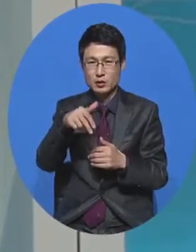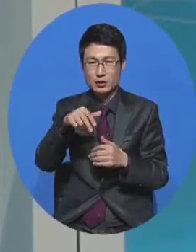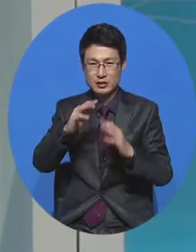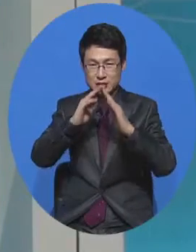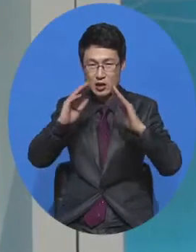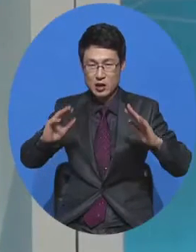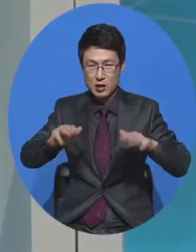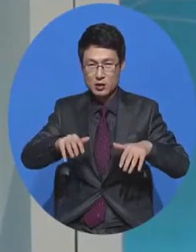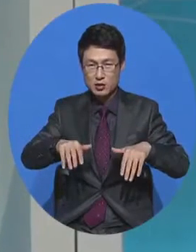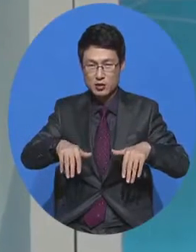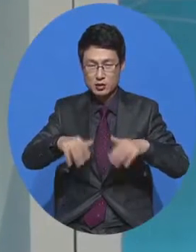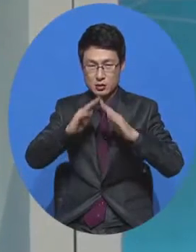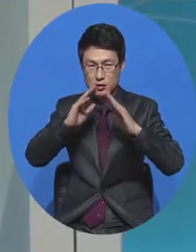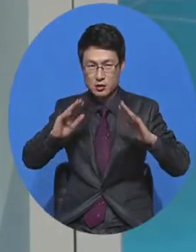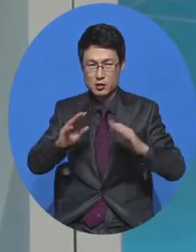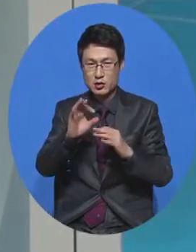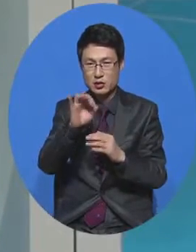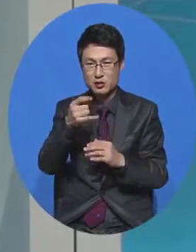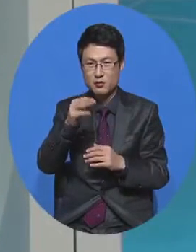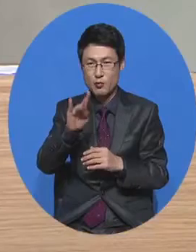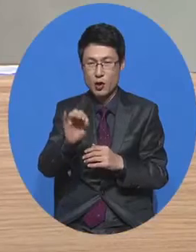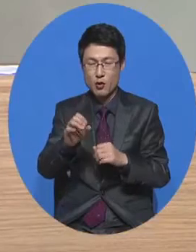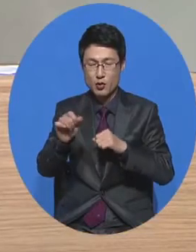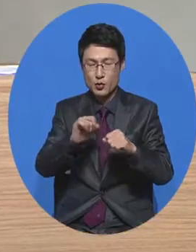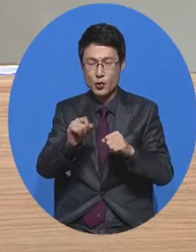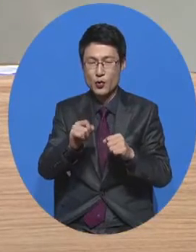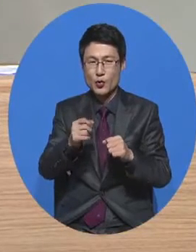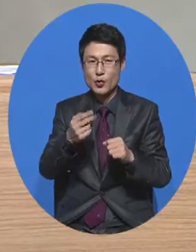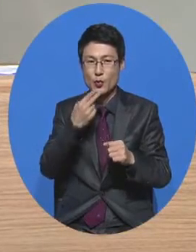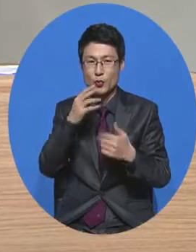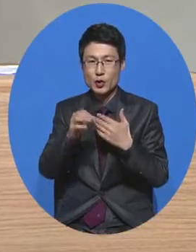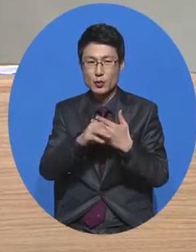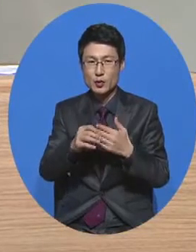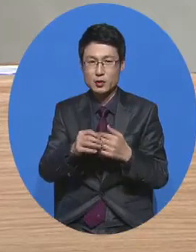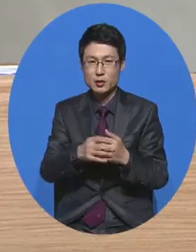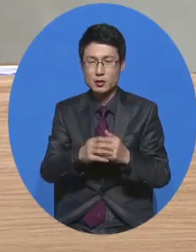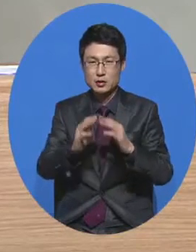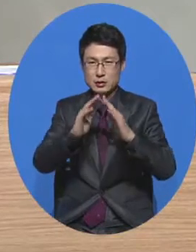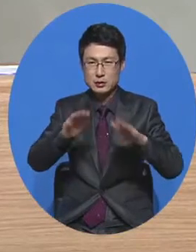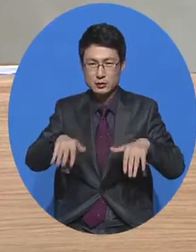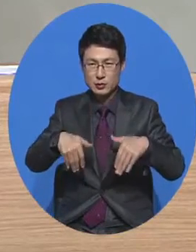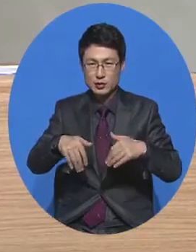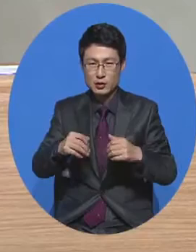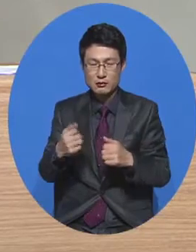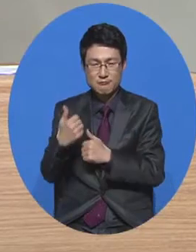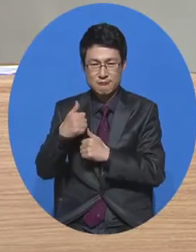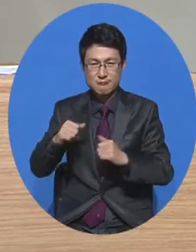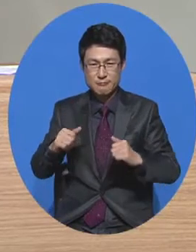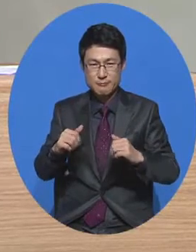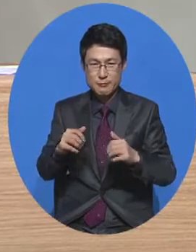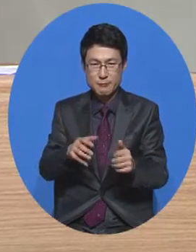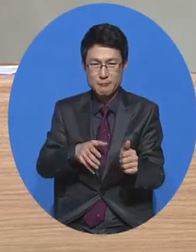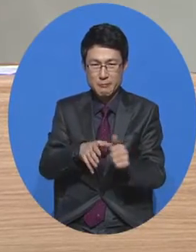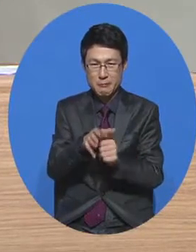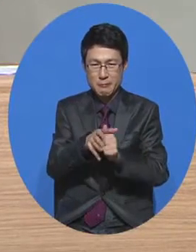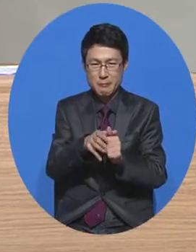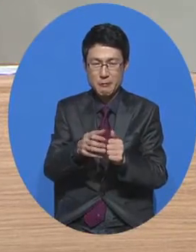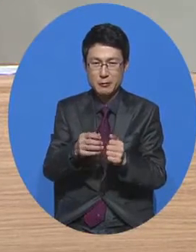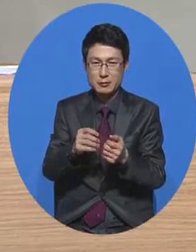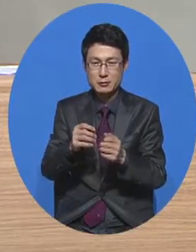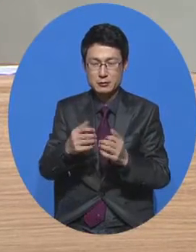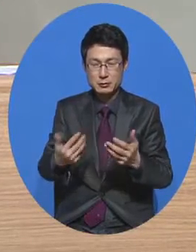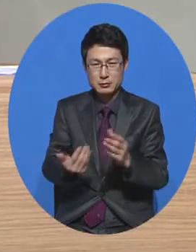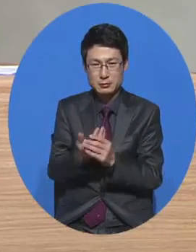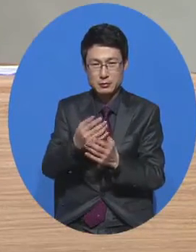수가 없었던 겁니다 그래서 1909년 전라도 우 병태 토벌 작된 을 9월 1일부터 10월 20일까지 전개하면서